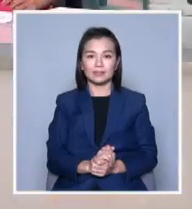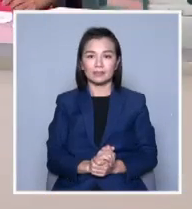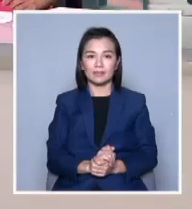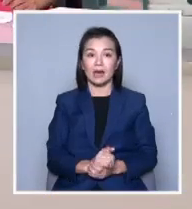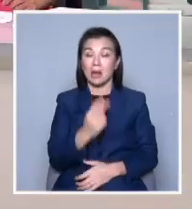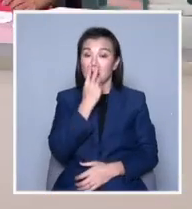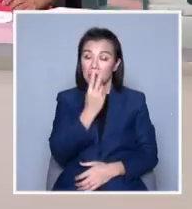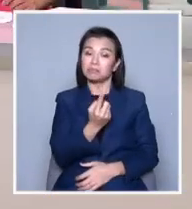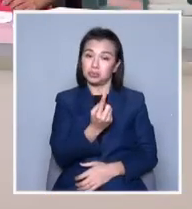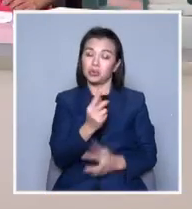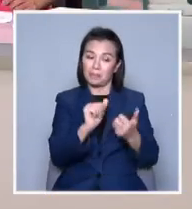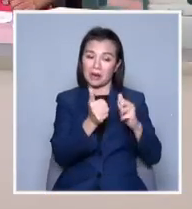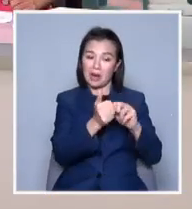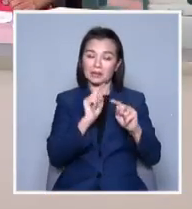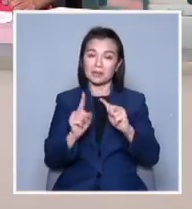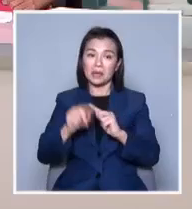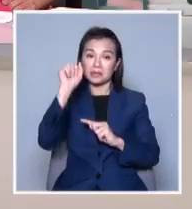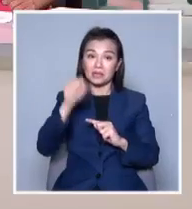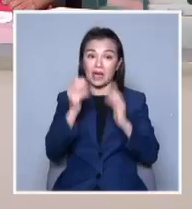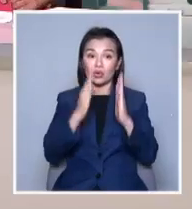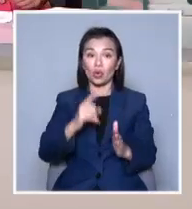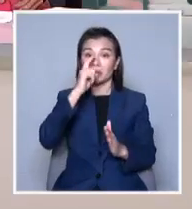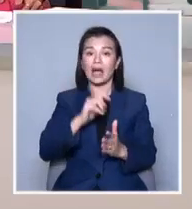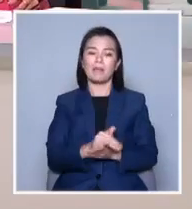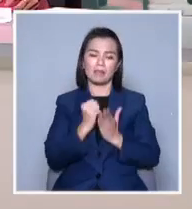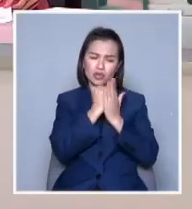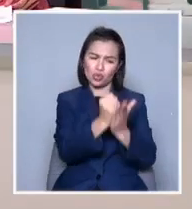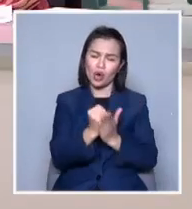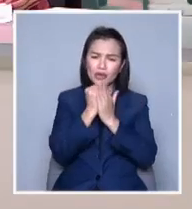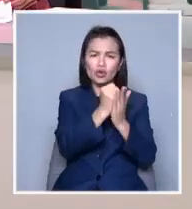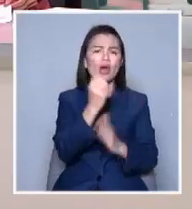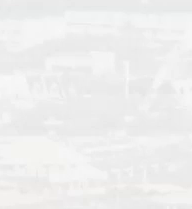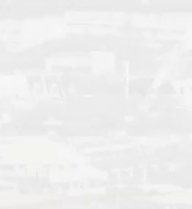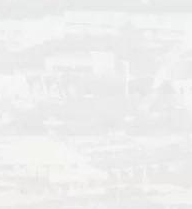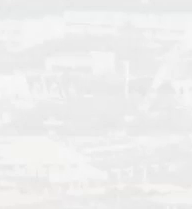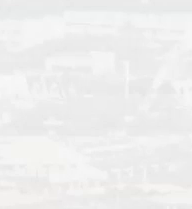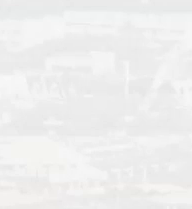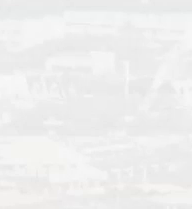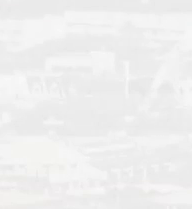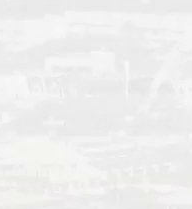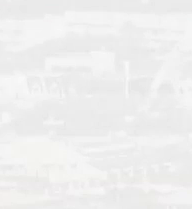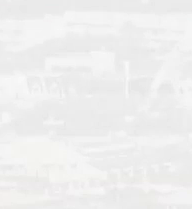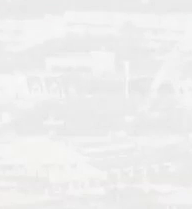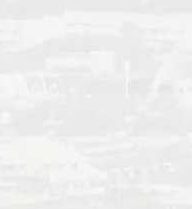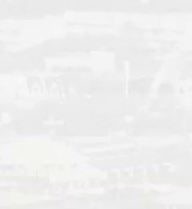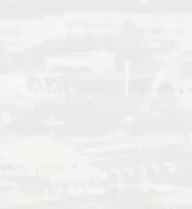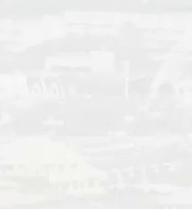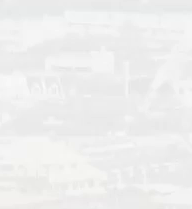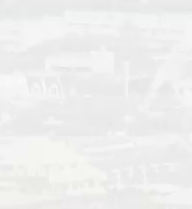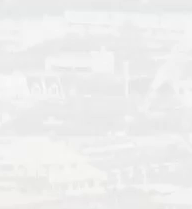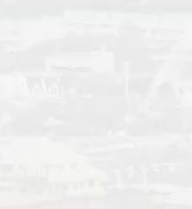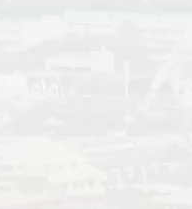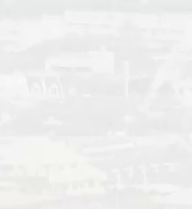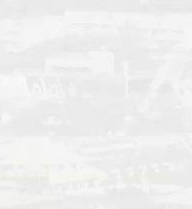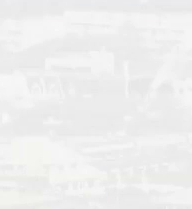อ่าเห็นไหมคะเวลามีปัญหาอะไรเกิดขึ้นคนไทยไม่เคยทิ้งกันเลยน่ารักมากทีเดียวอีกขอบคุณที่ติดตามเทียน nช่อง